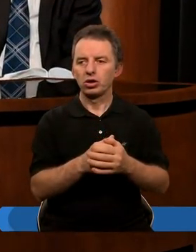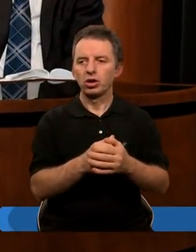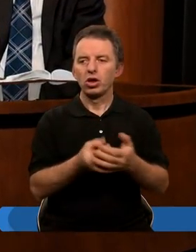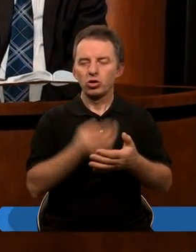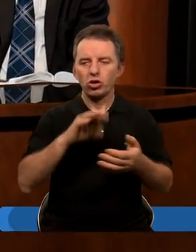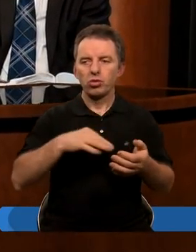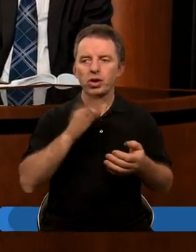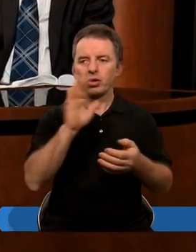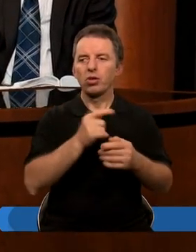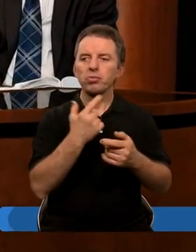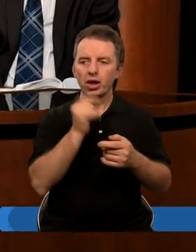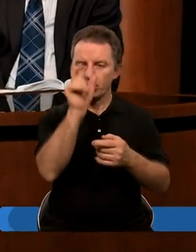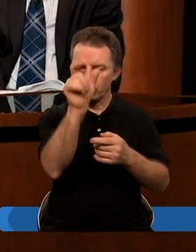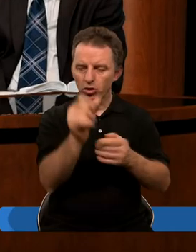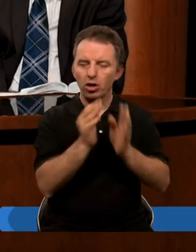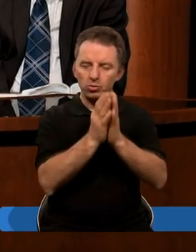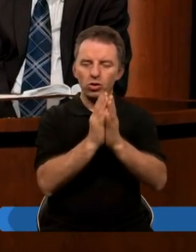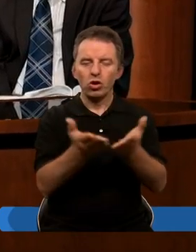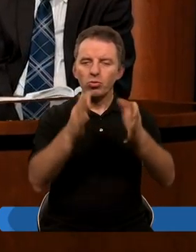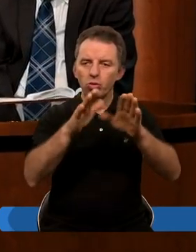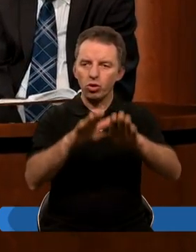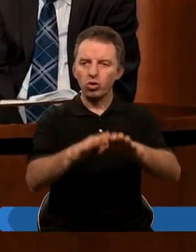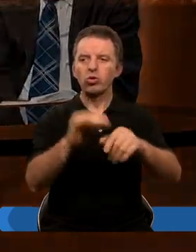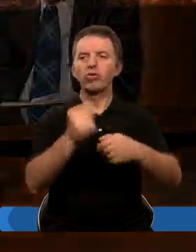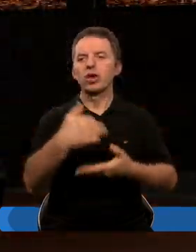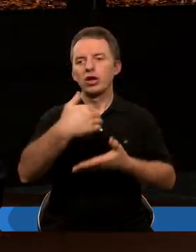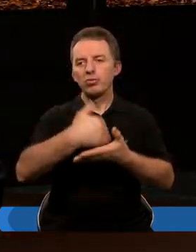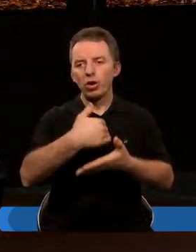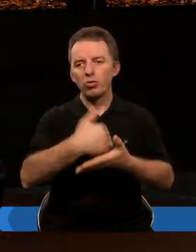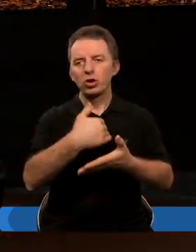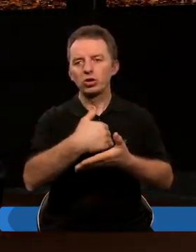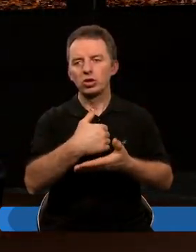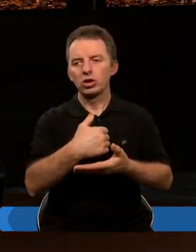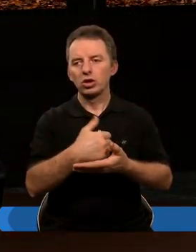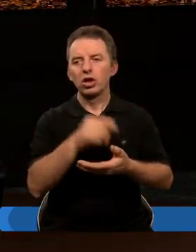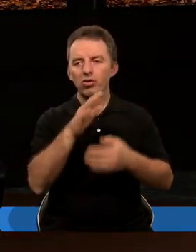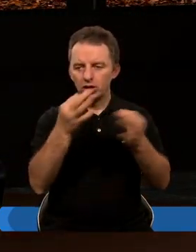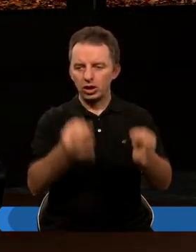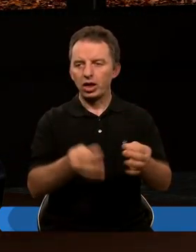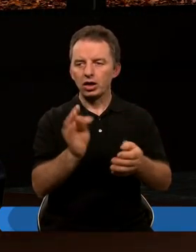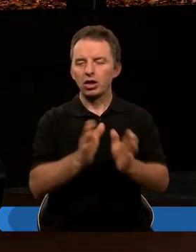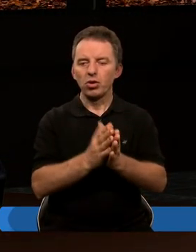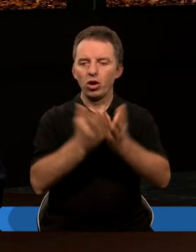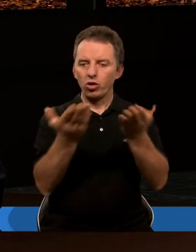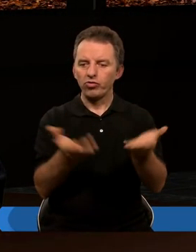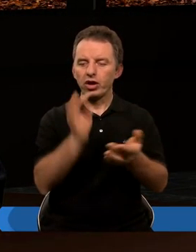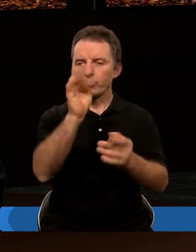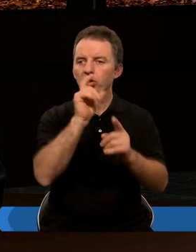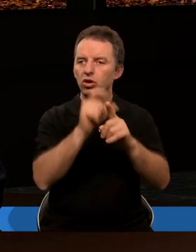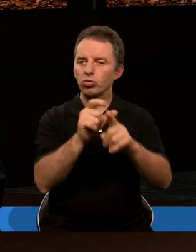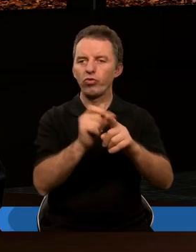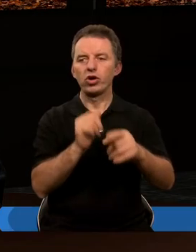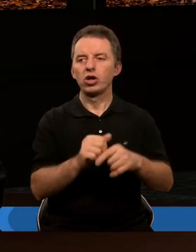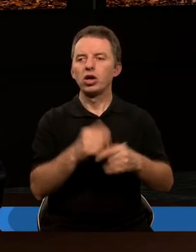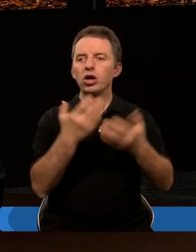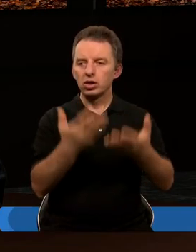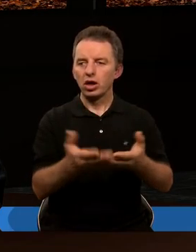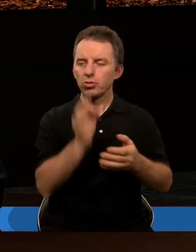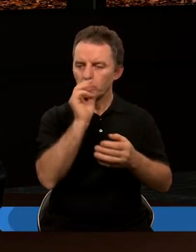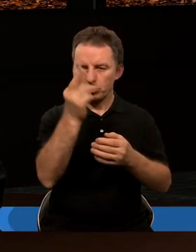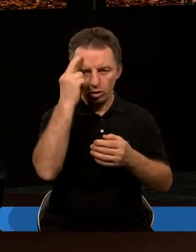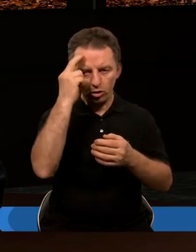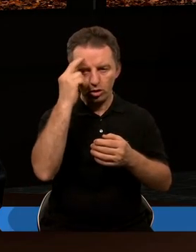Drogi Panie i Boże, pragnę Cię prosić o błogosławieństwo, pomoc właśnie teraz, kiedy chcemy otwierać Twoje Słowo. Chcemy